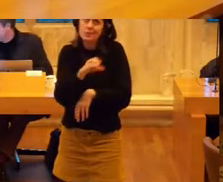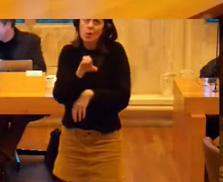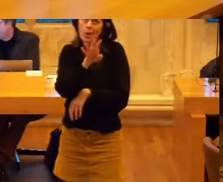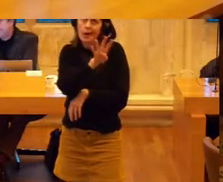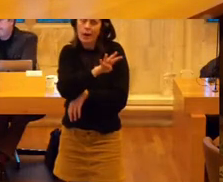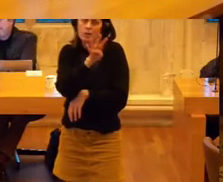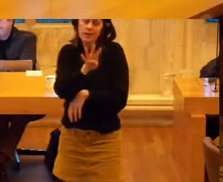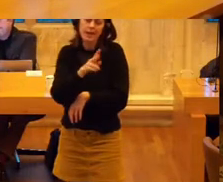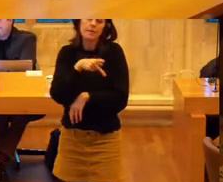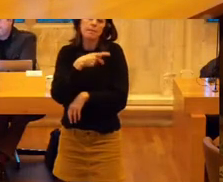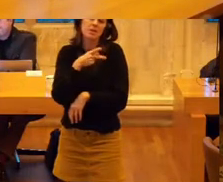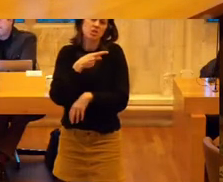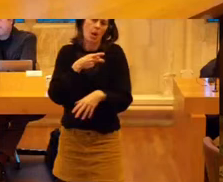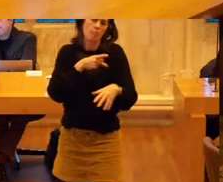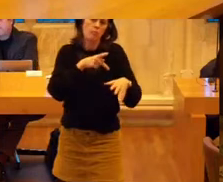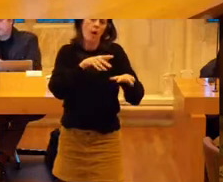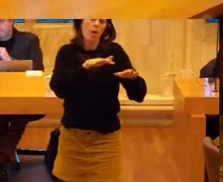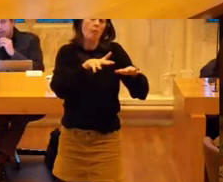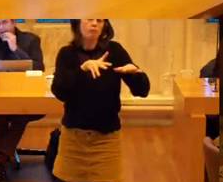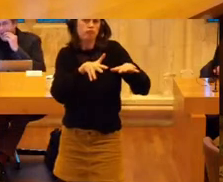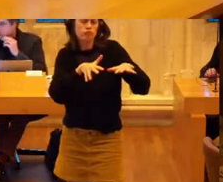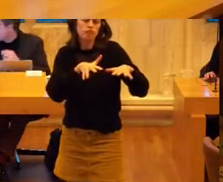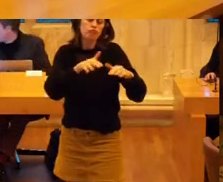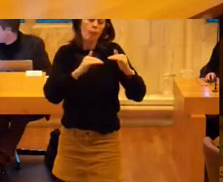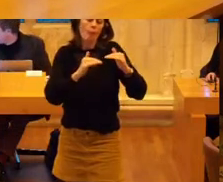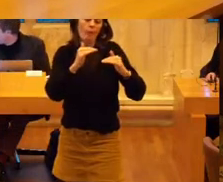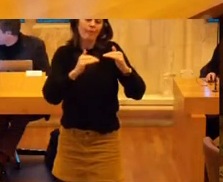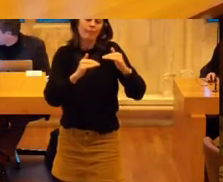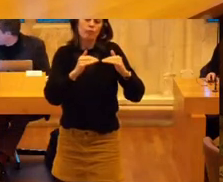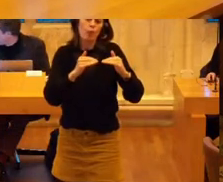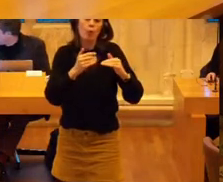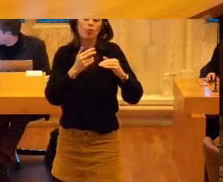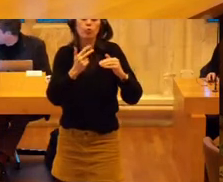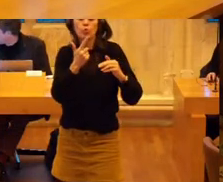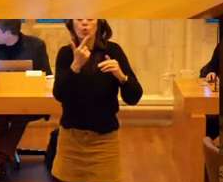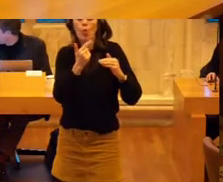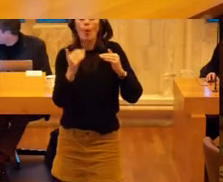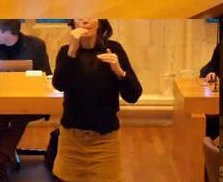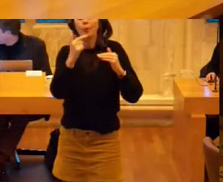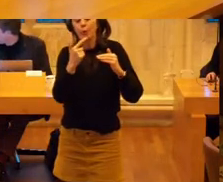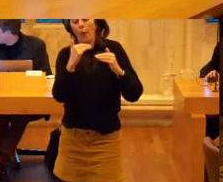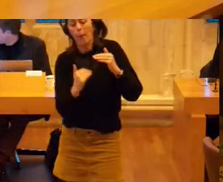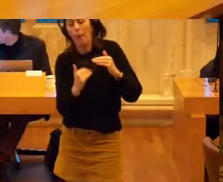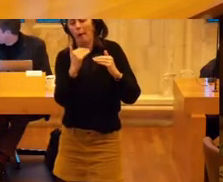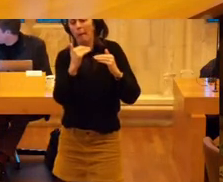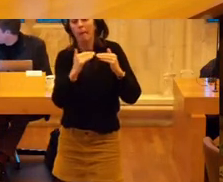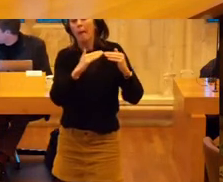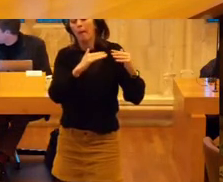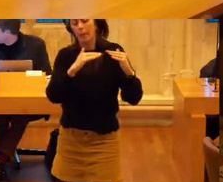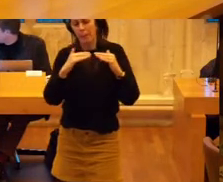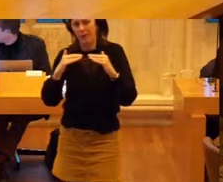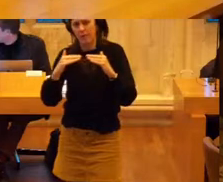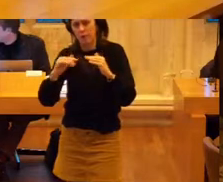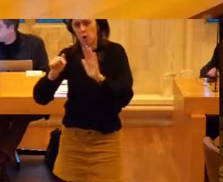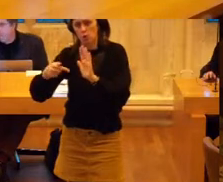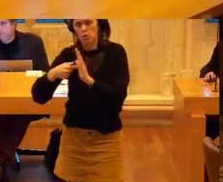144, évoluant à plus ou moins 2 par an, avec une chute dans les